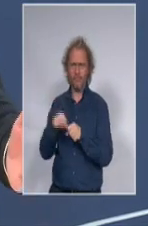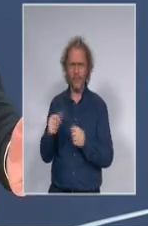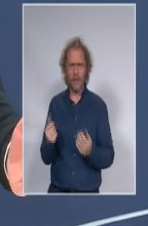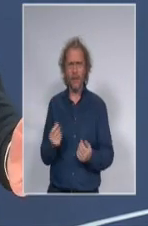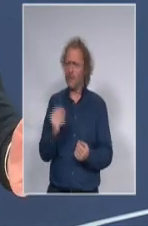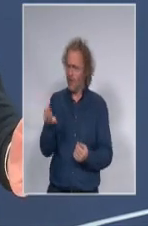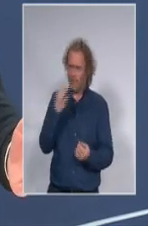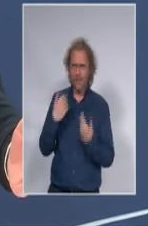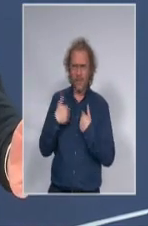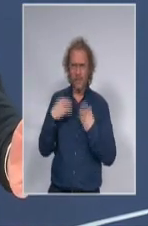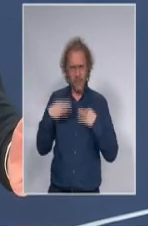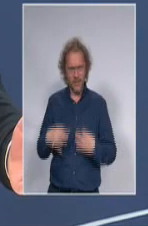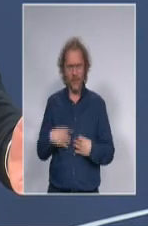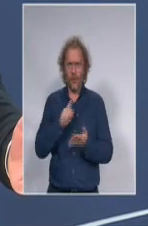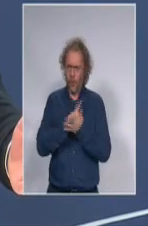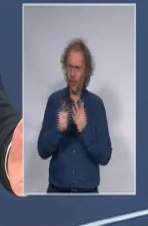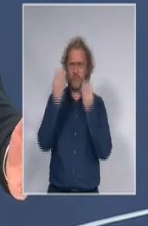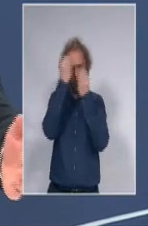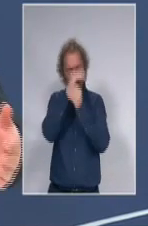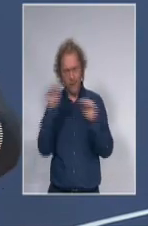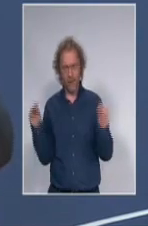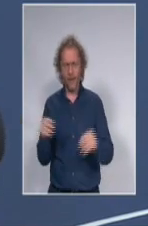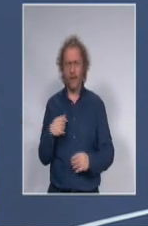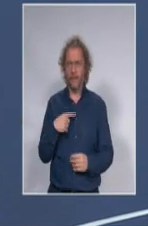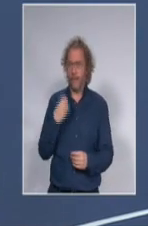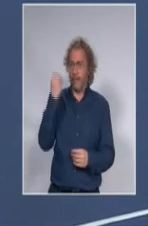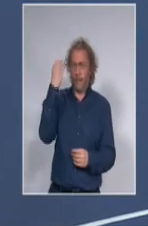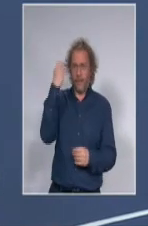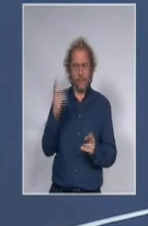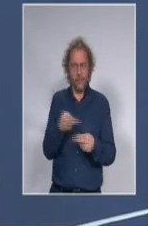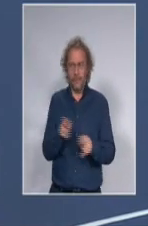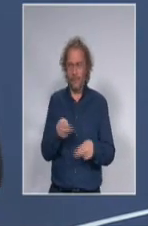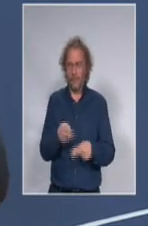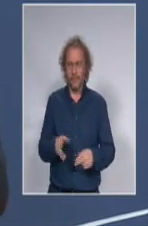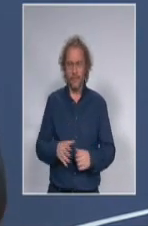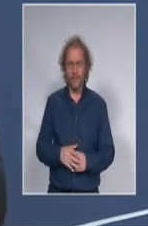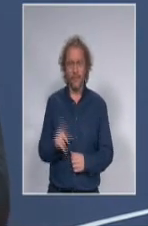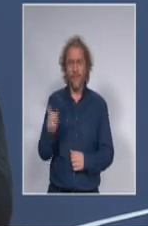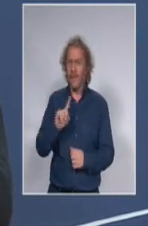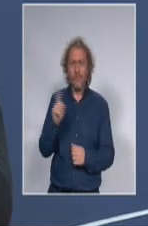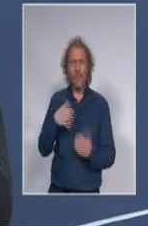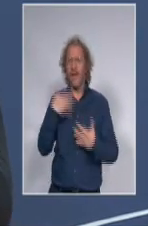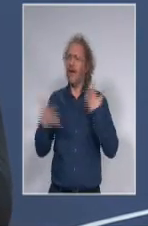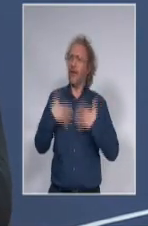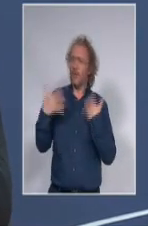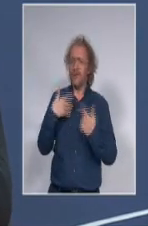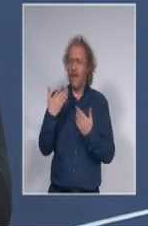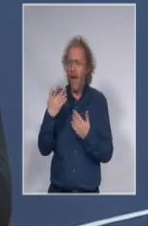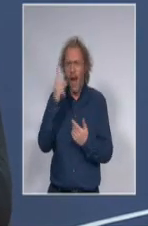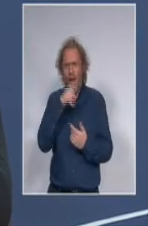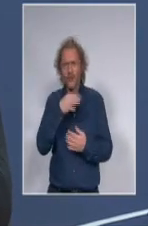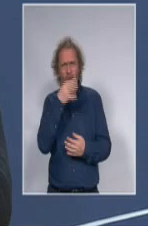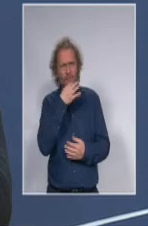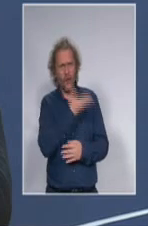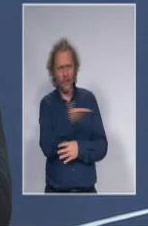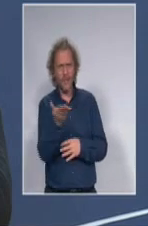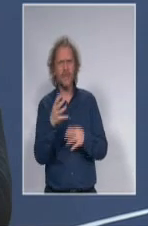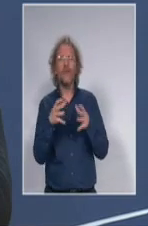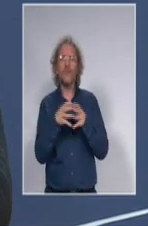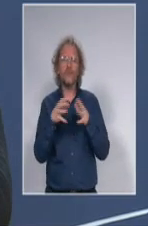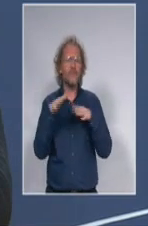reagujte na izmišljotine pojedinih tajkunskih medija i ne reagujte na laži koje se šire po društvenim mrežama.